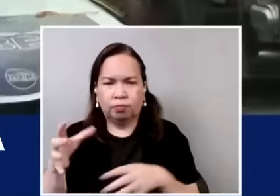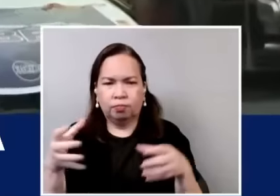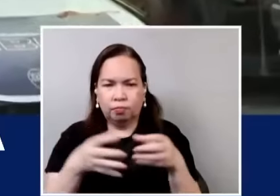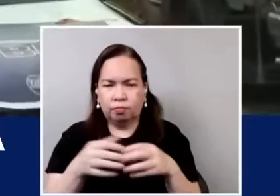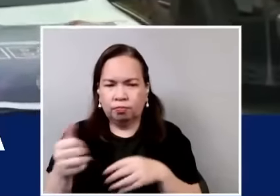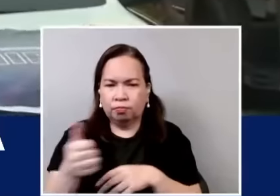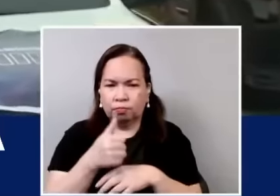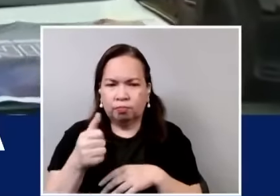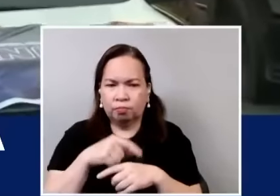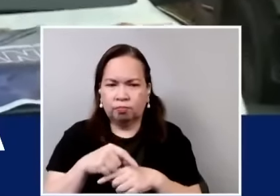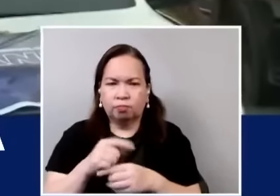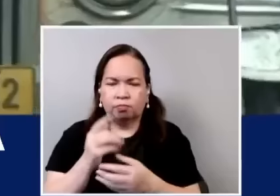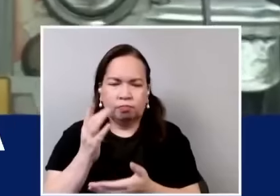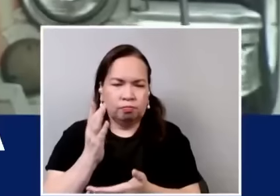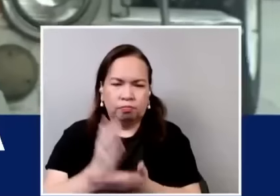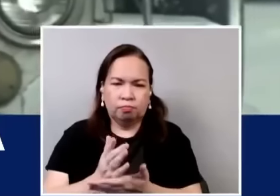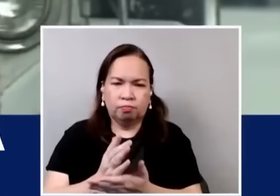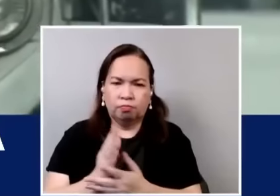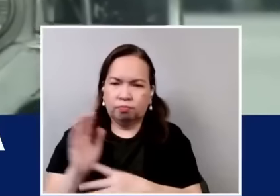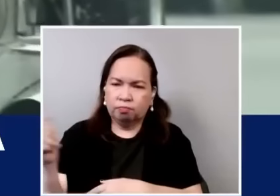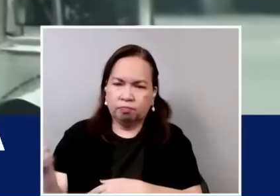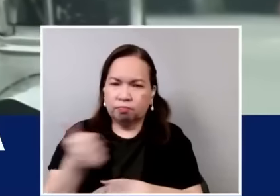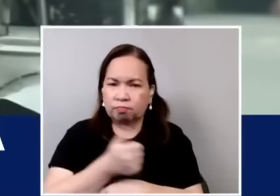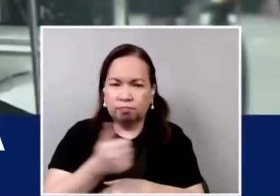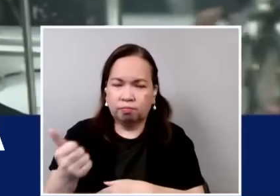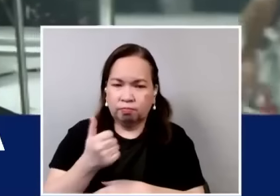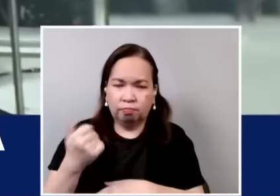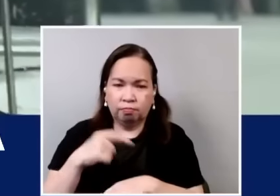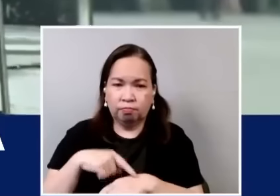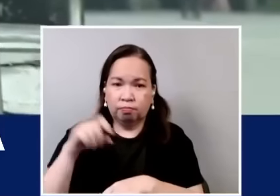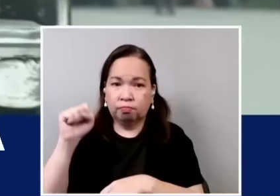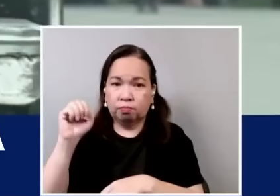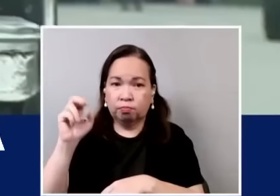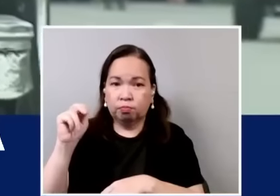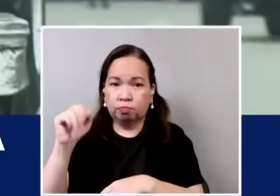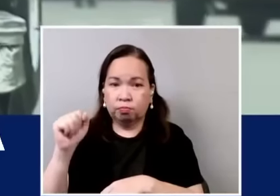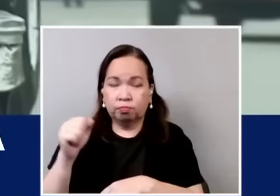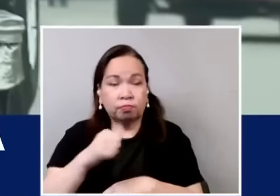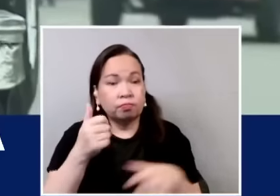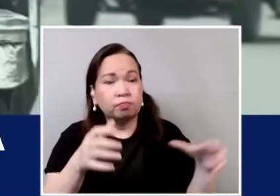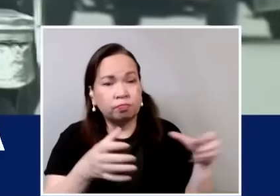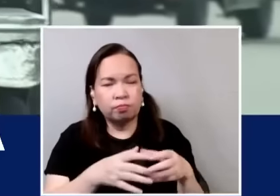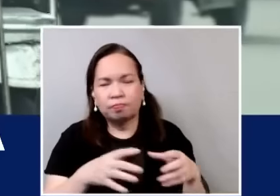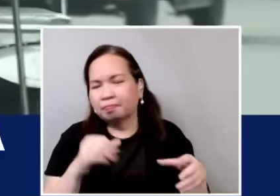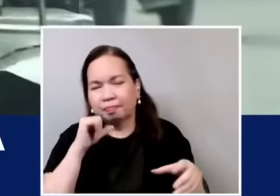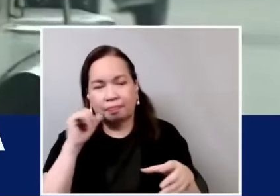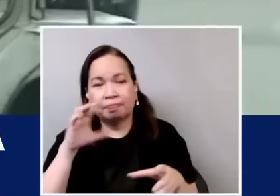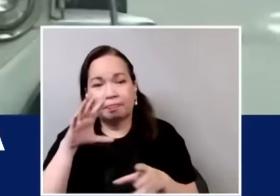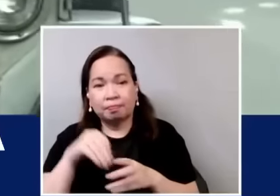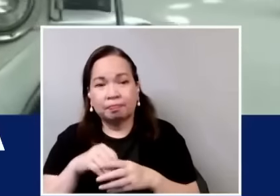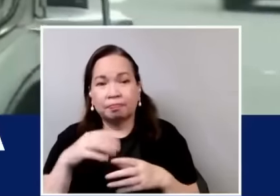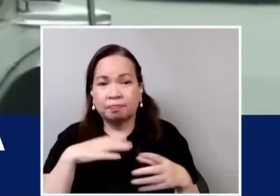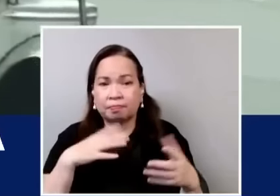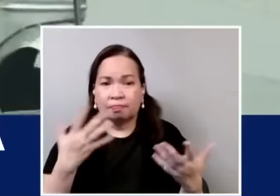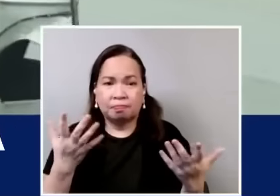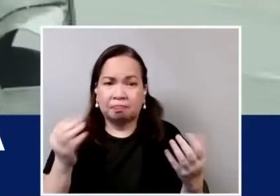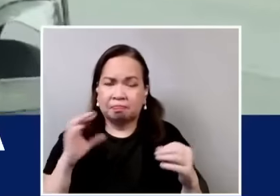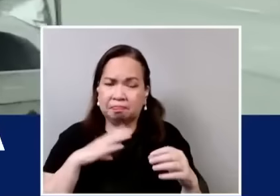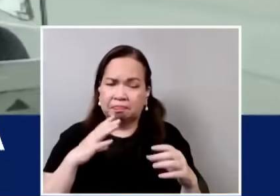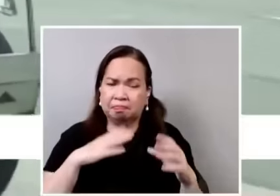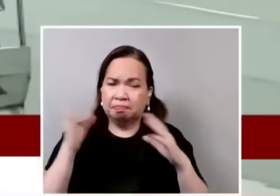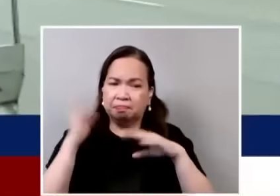ng tigil pasada ngayong SONA. Ang ibang mga grupo nagsabi ng hindi sila sasali dahil wala naman silang problema